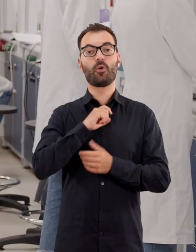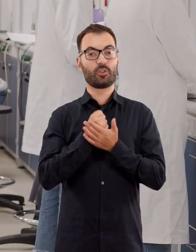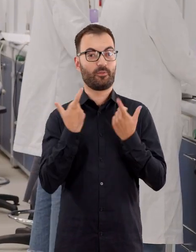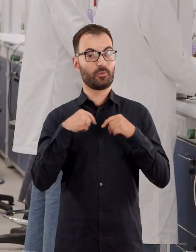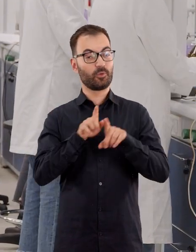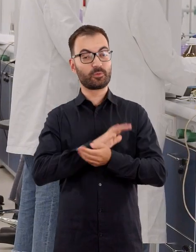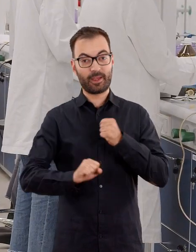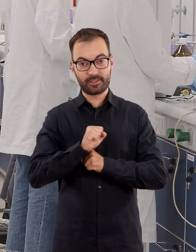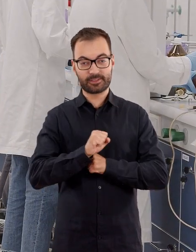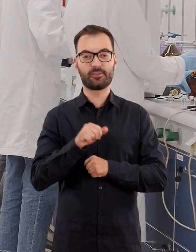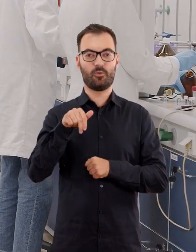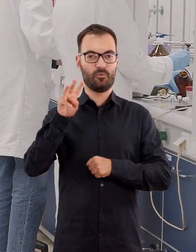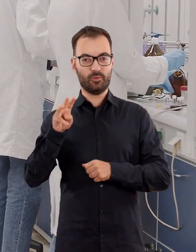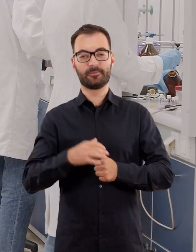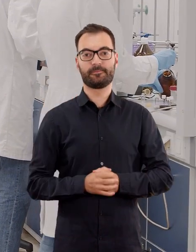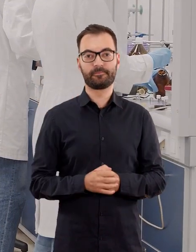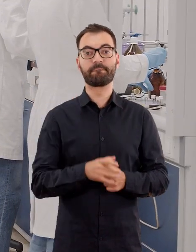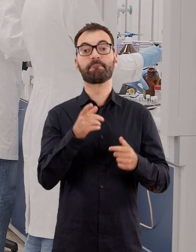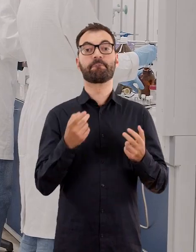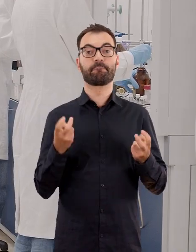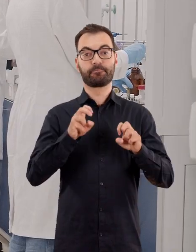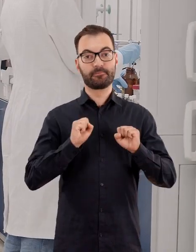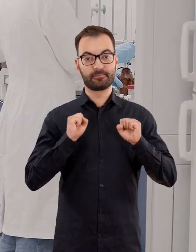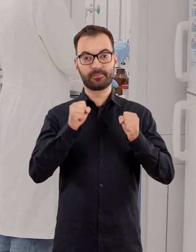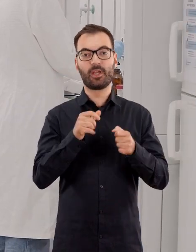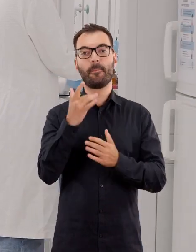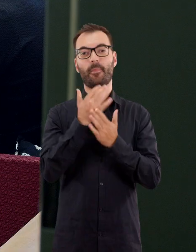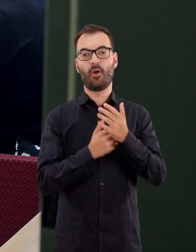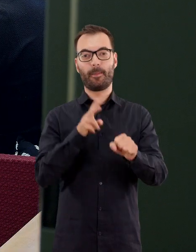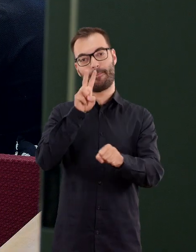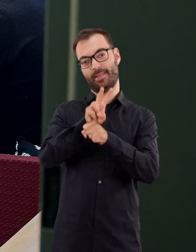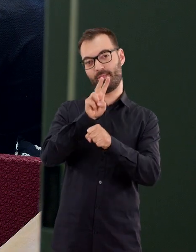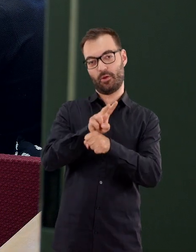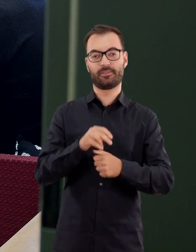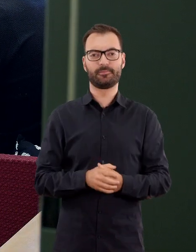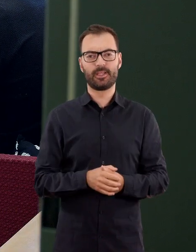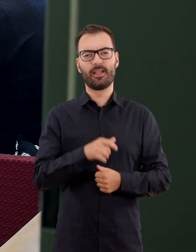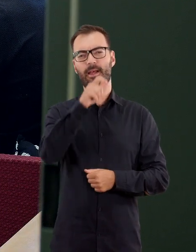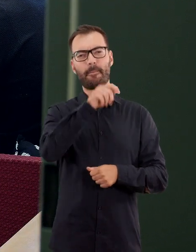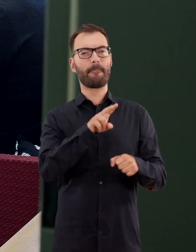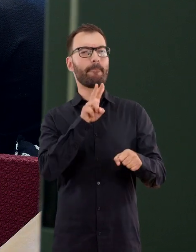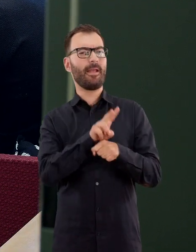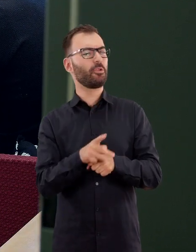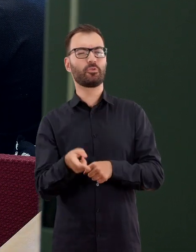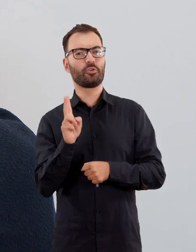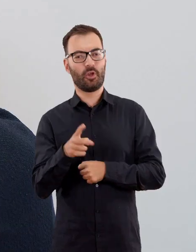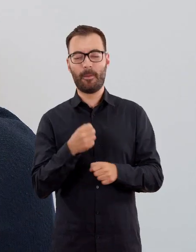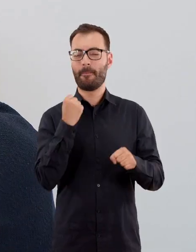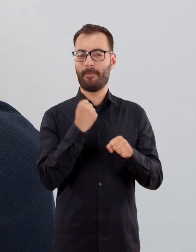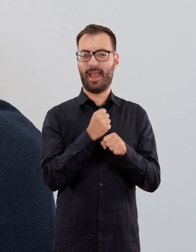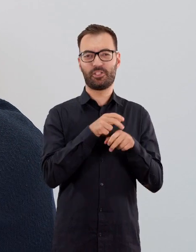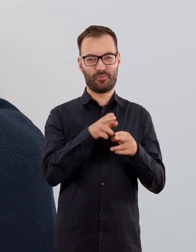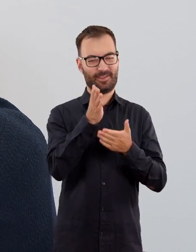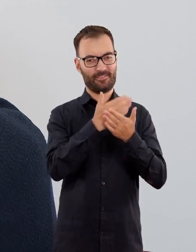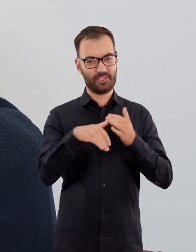z Niepełnosprawnościami Uniwersytetu Warszawskiego, został uruchomiony program mentoringu. Mentor jest pracownikiem